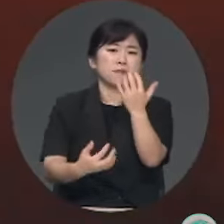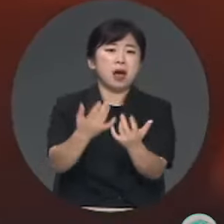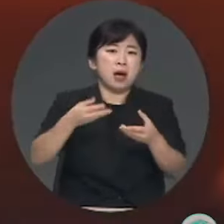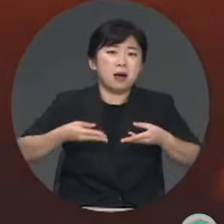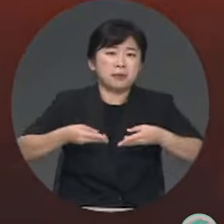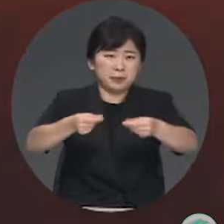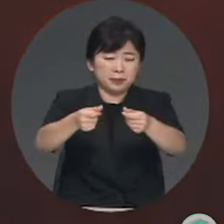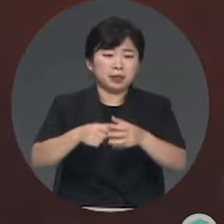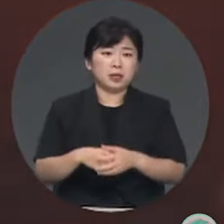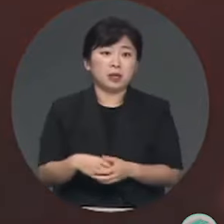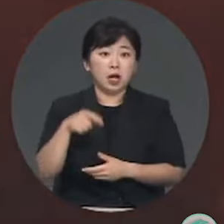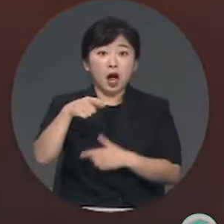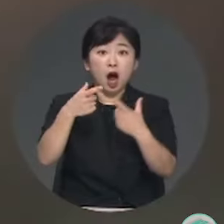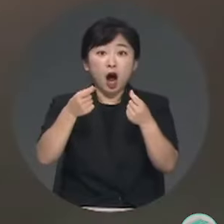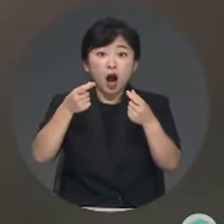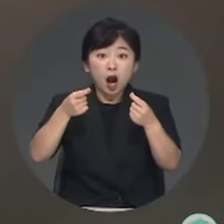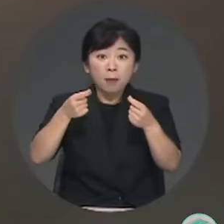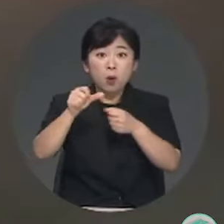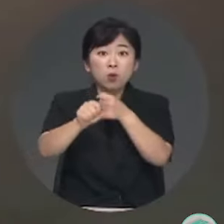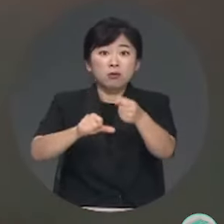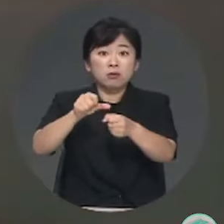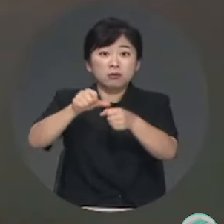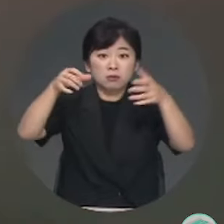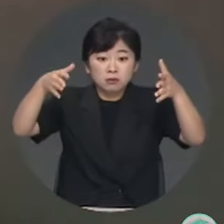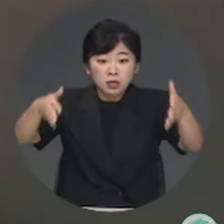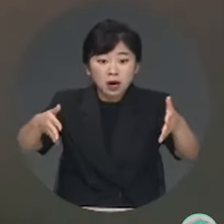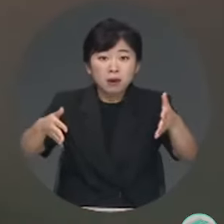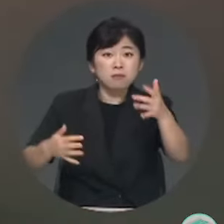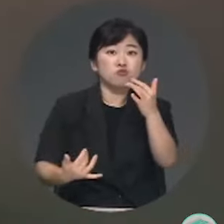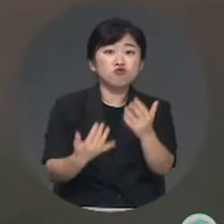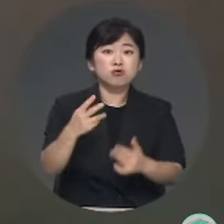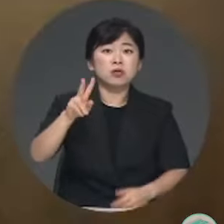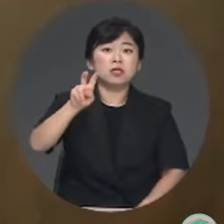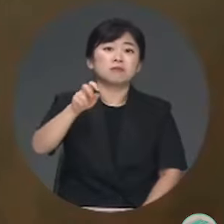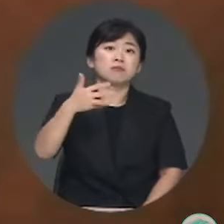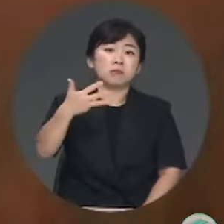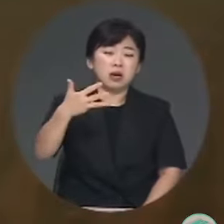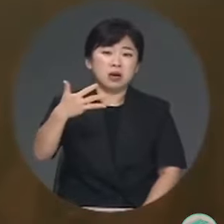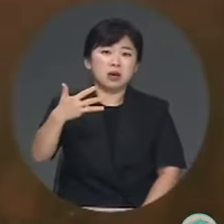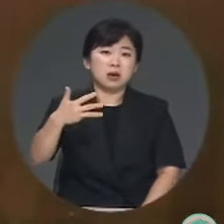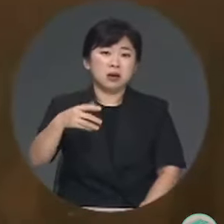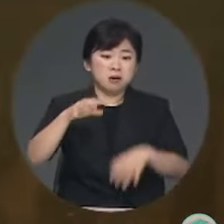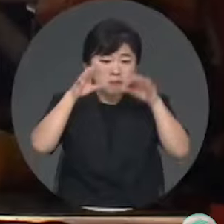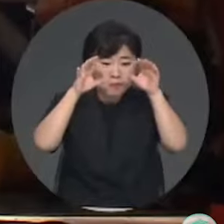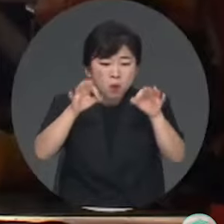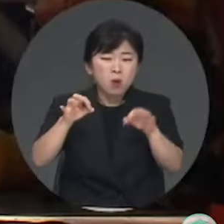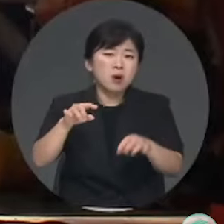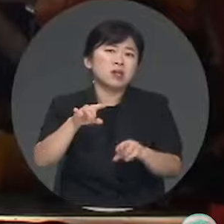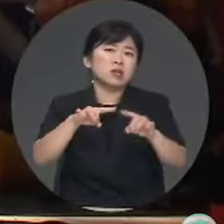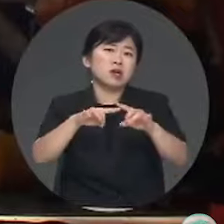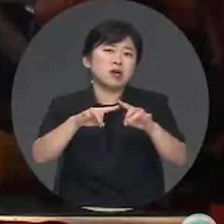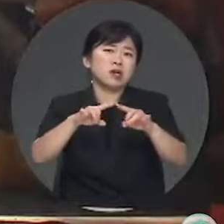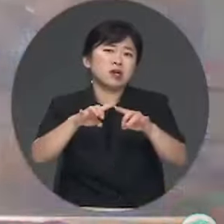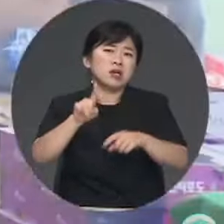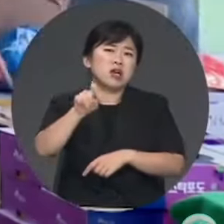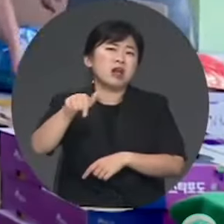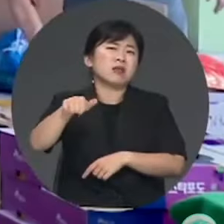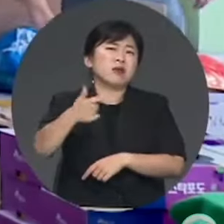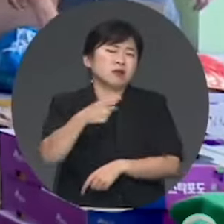발생한 전통시장 화재는 모두 28건. 전기적 요인이 11건으로 가장 많았고 부주의가